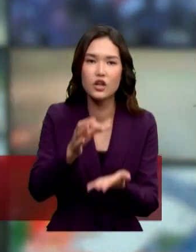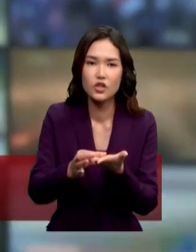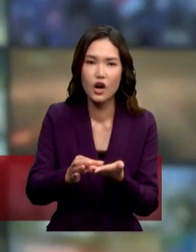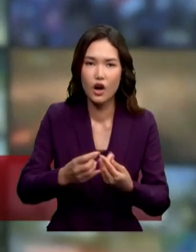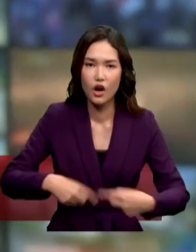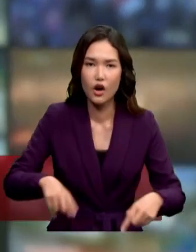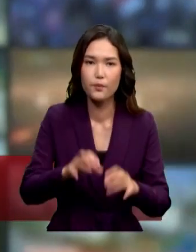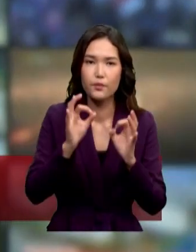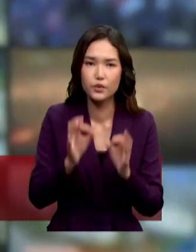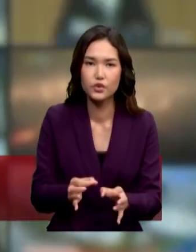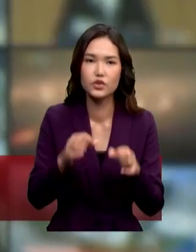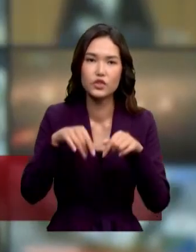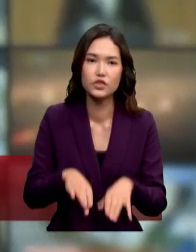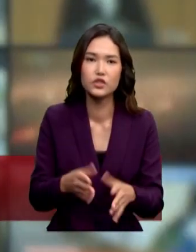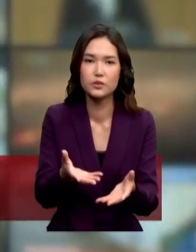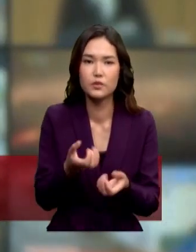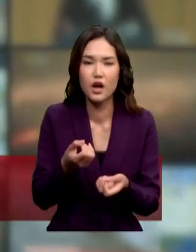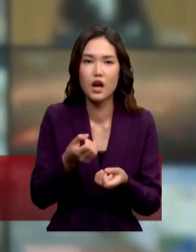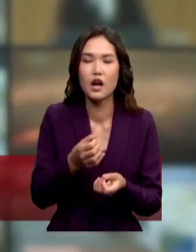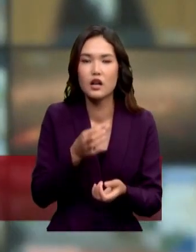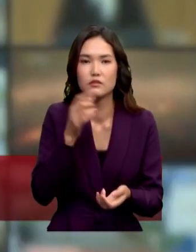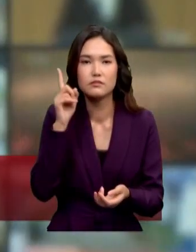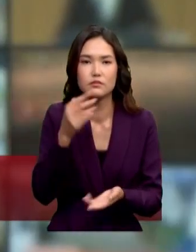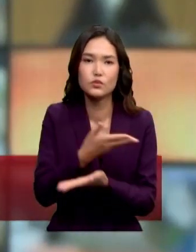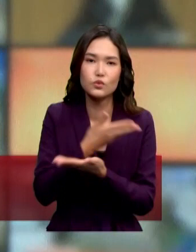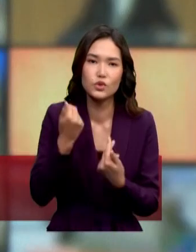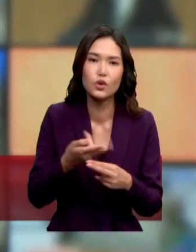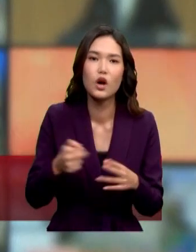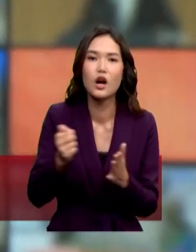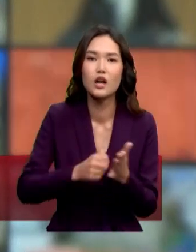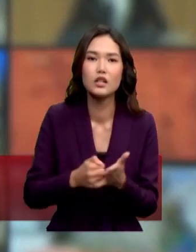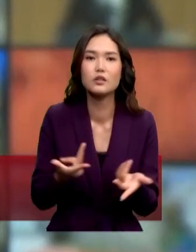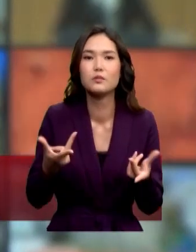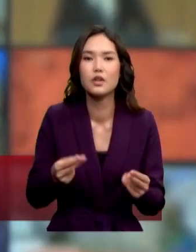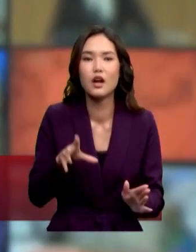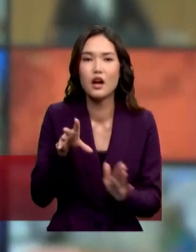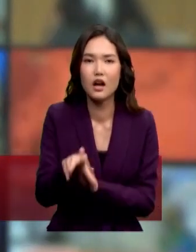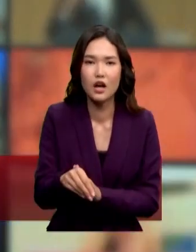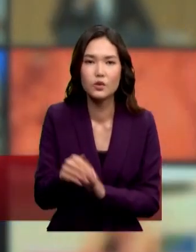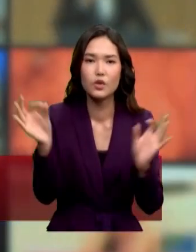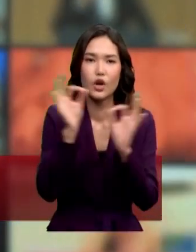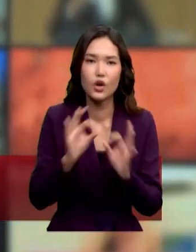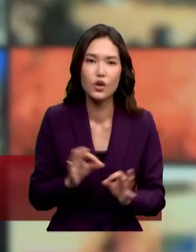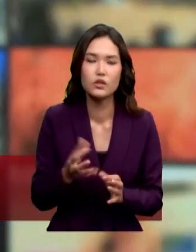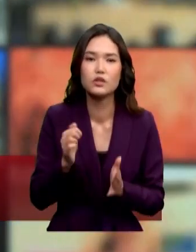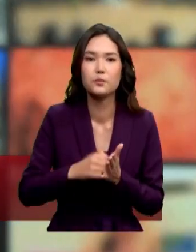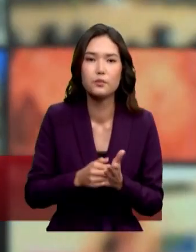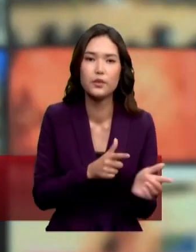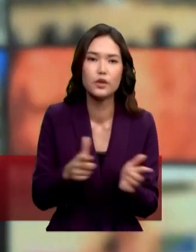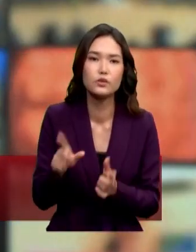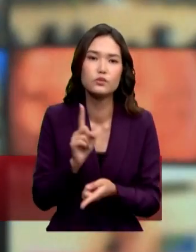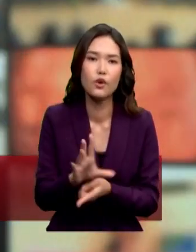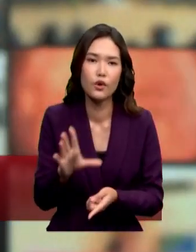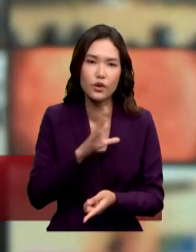жауапты органдардың дұрыс шешім қабылдағанын білдірмейді дейді. Сонда себеп қайда жатыр? Күзде неге дайын болуымыз керек?